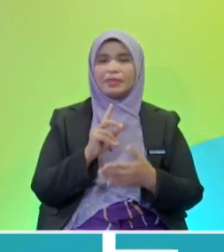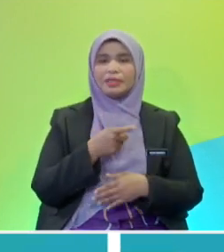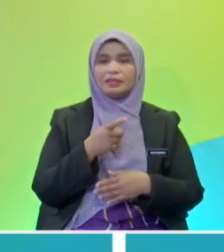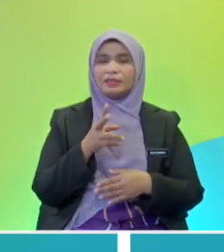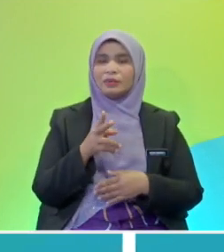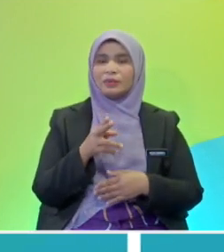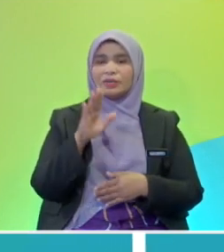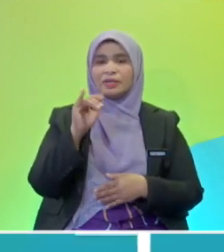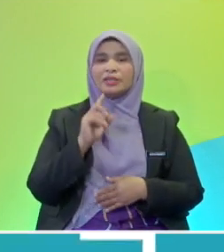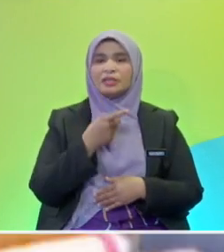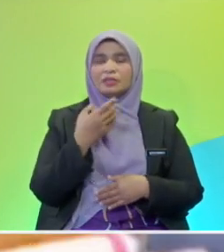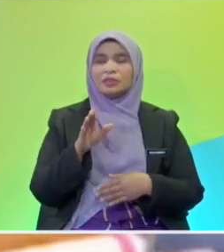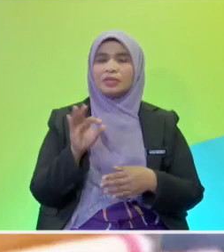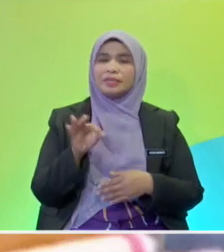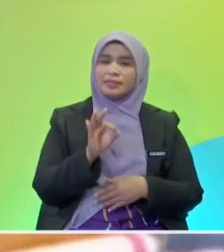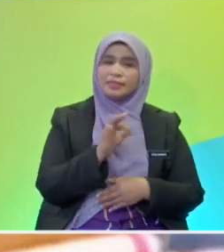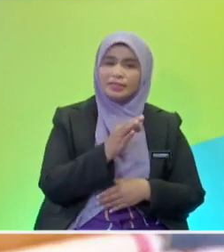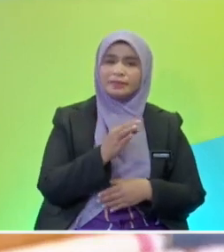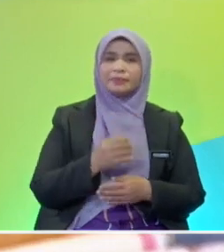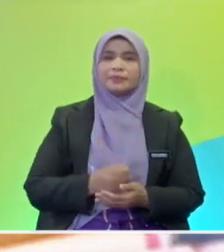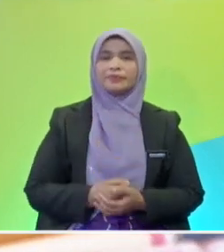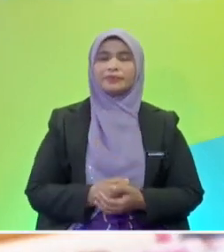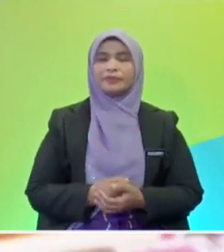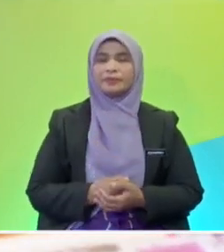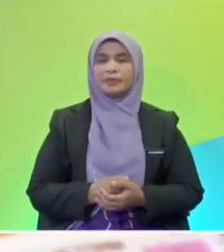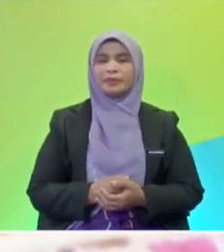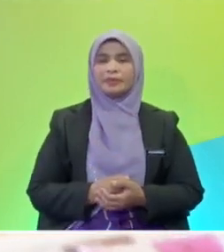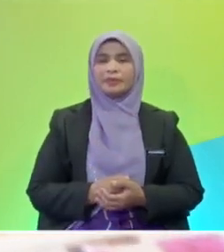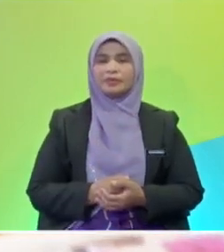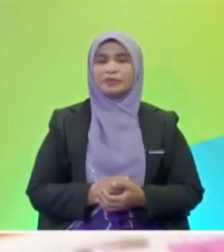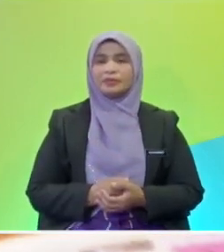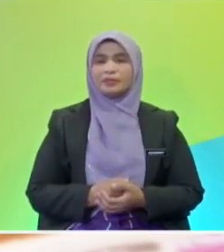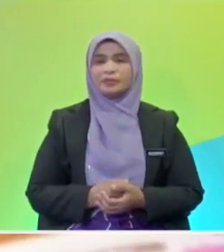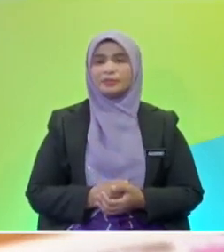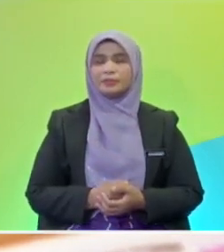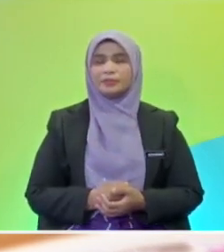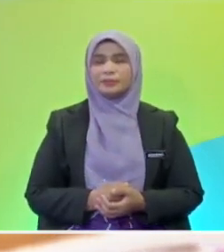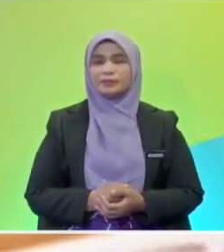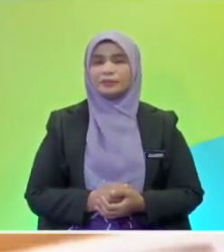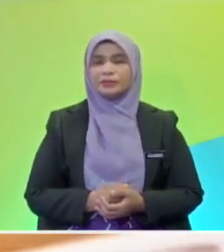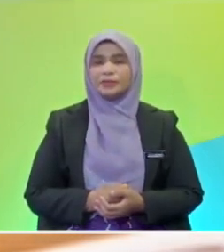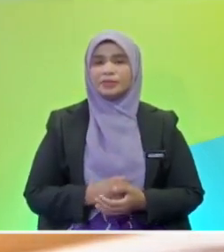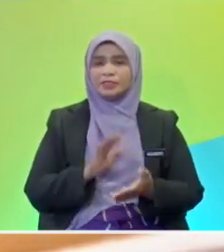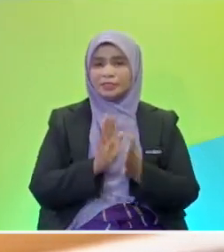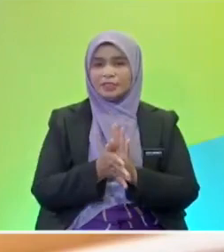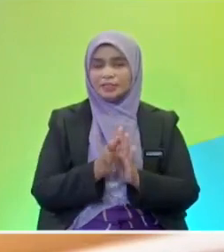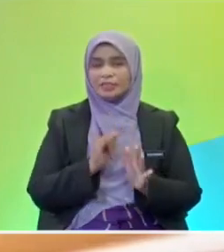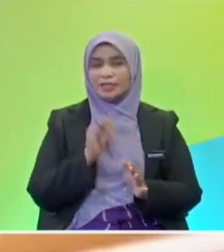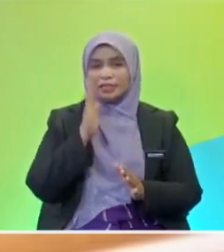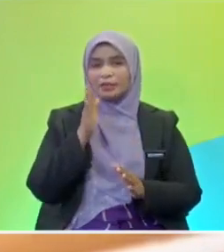jahitlah rugi penat Mira jahit nanti Mira dah terpotong pula so saya akan potong sebelah